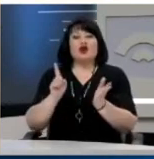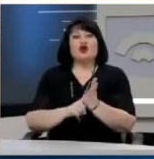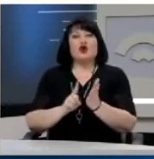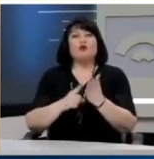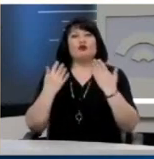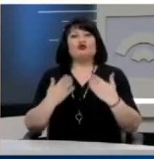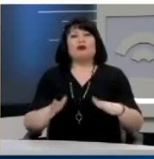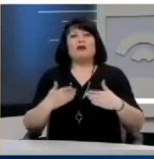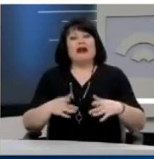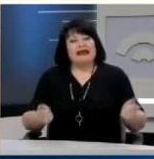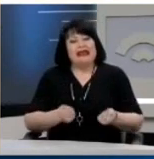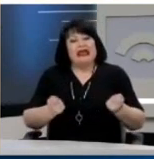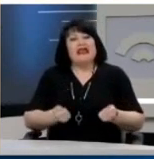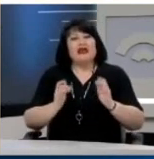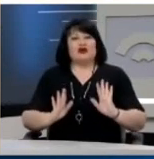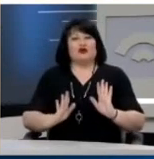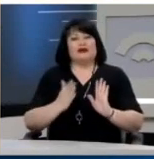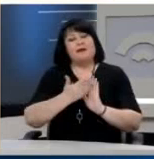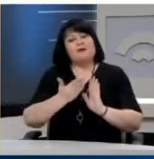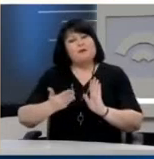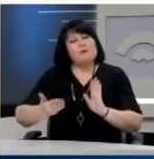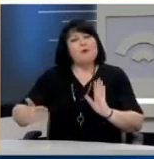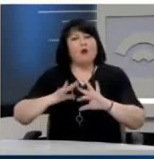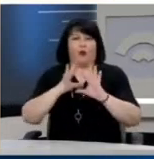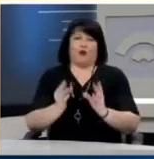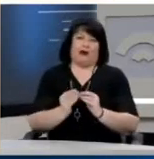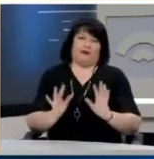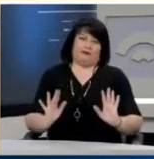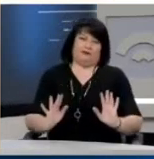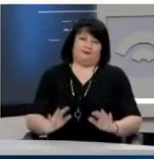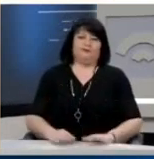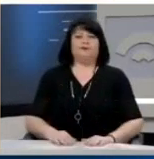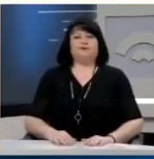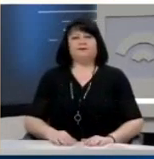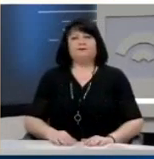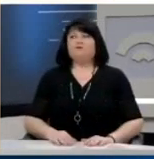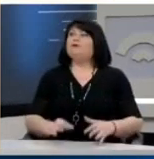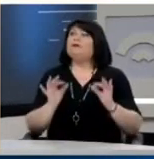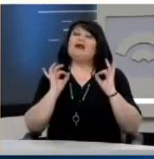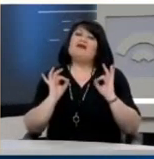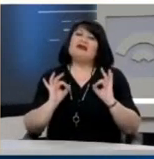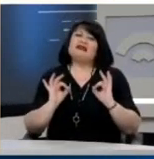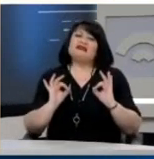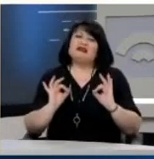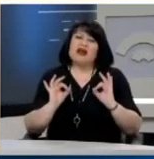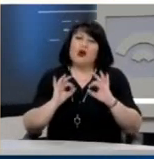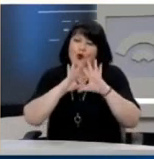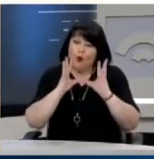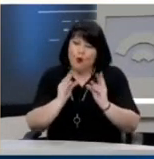νομοθετήθηκαν και υλοποιούνται ένα προς ένα. Και φυσικά όλα